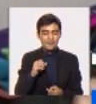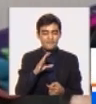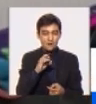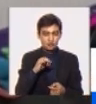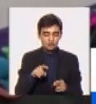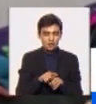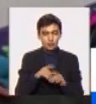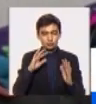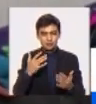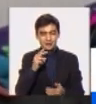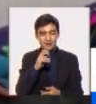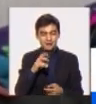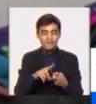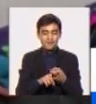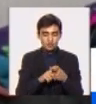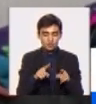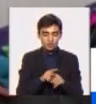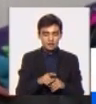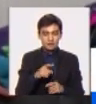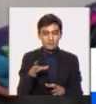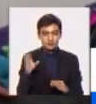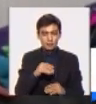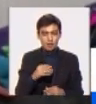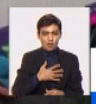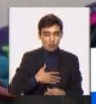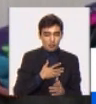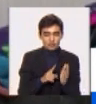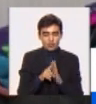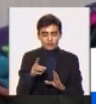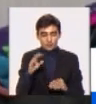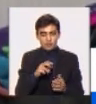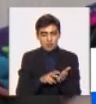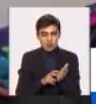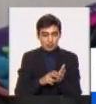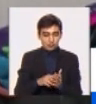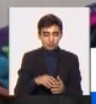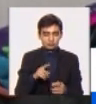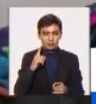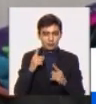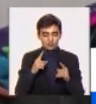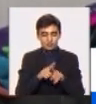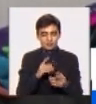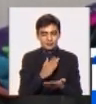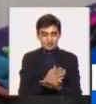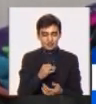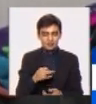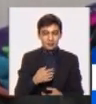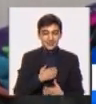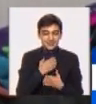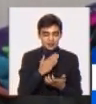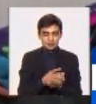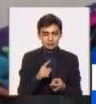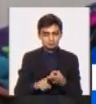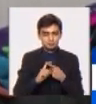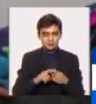Ситуация с коронавирусом сейчас достаточно напряженная, и люди начинают понемногу сходить с ума и паниковать. На самом деле страх гораздо более заразная